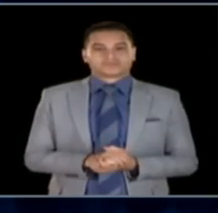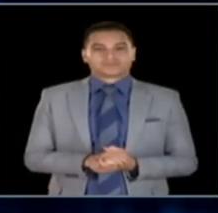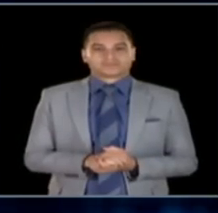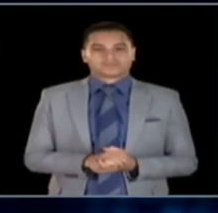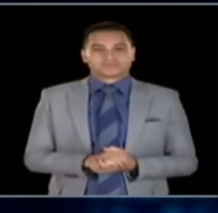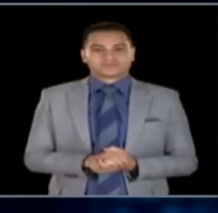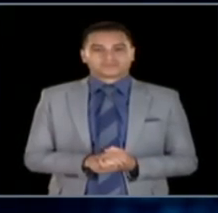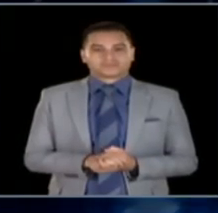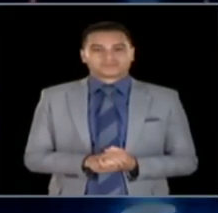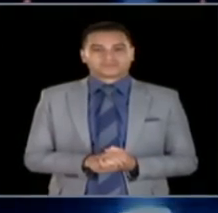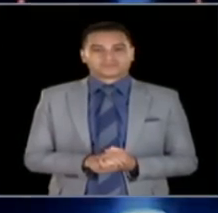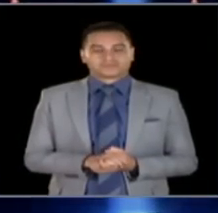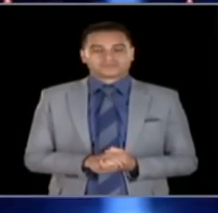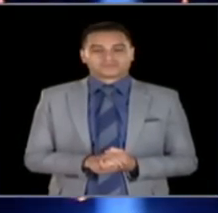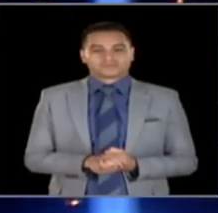الفنون،